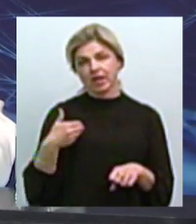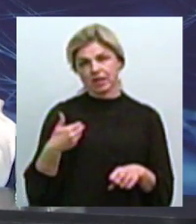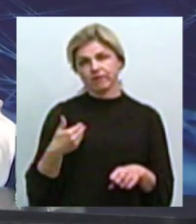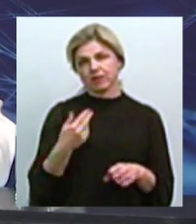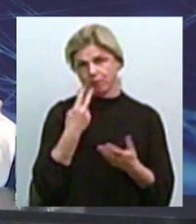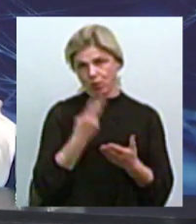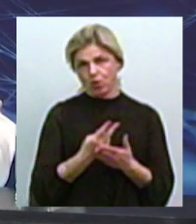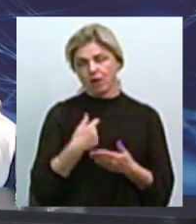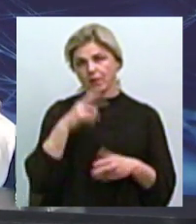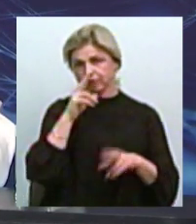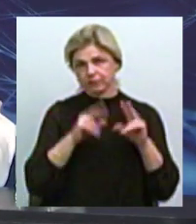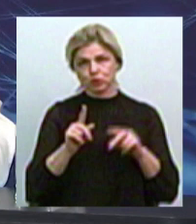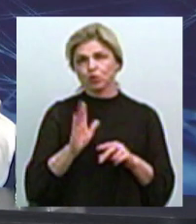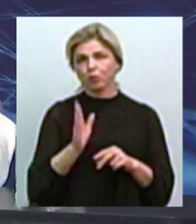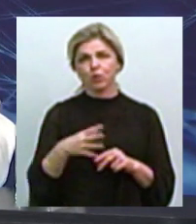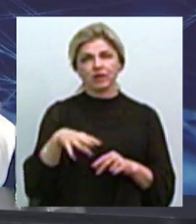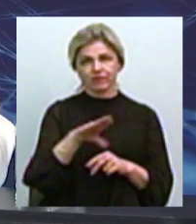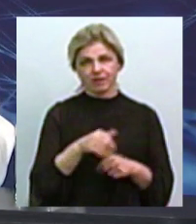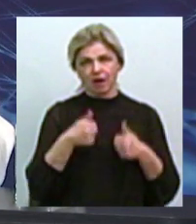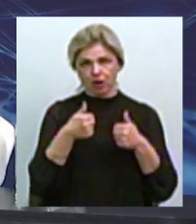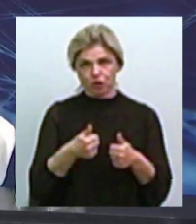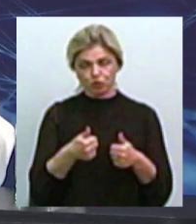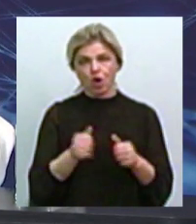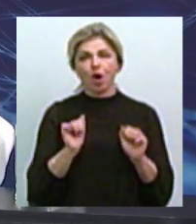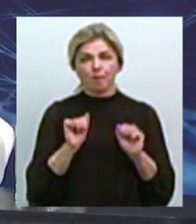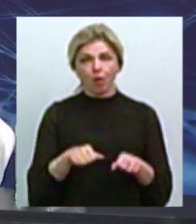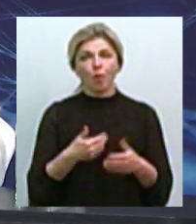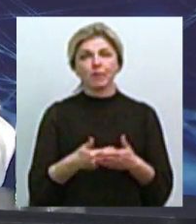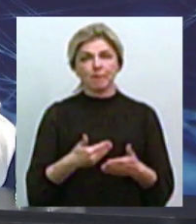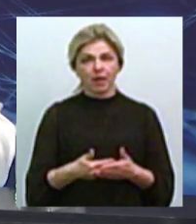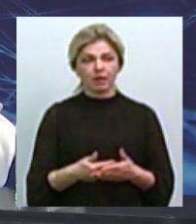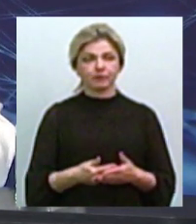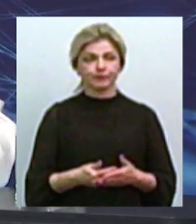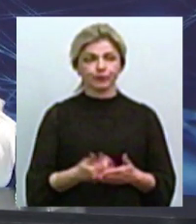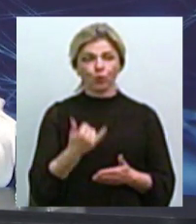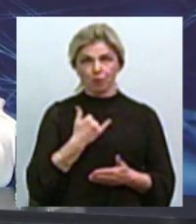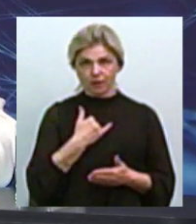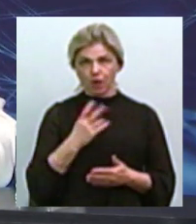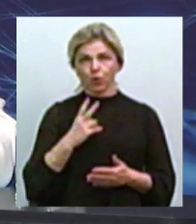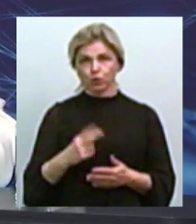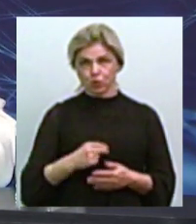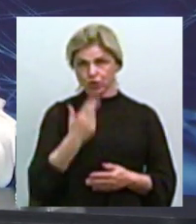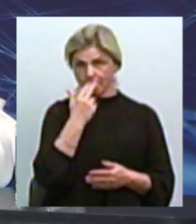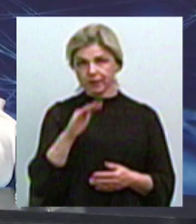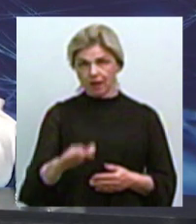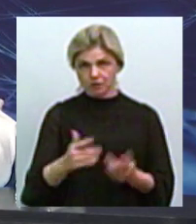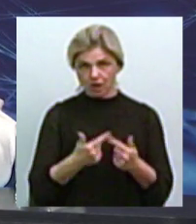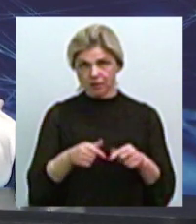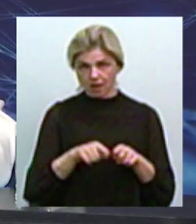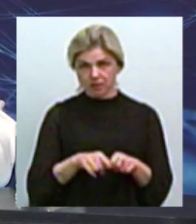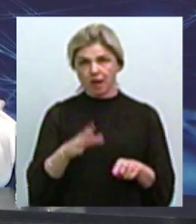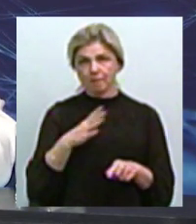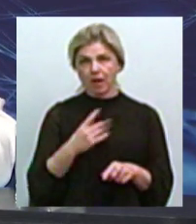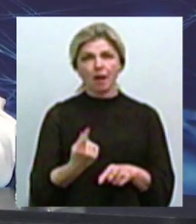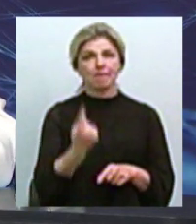надеемся, что все будет у всех хорошо. Могу привести свой личный пример, потому что у меня дочка младшеклассница, и она, конечно же, была и на